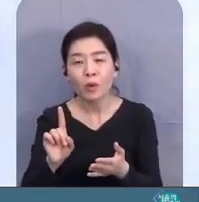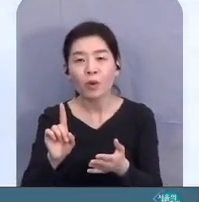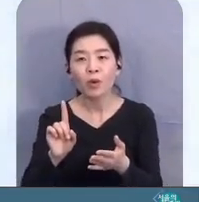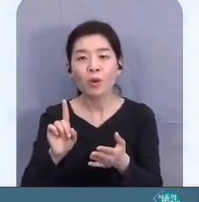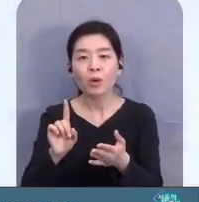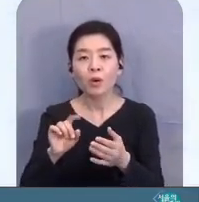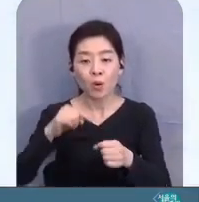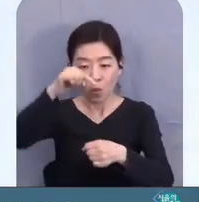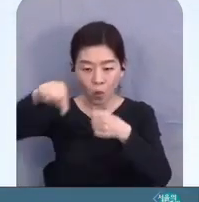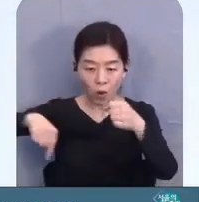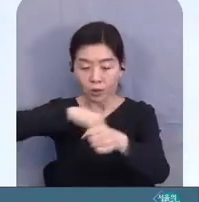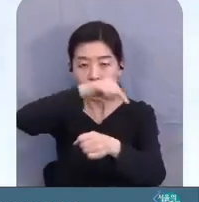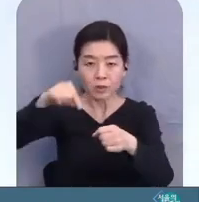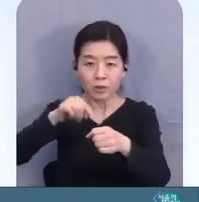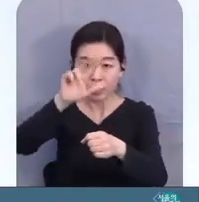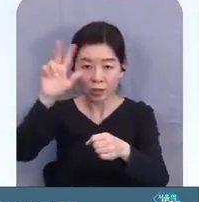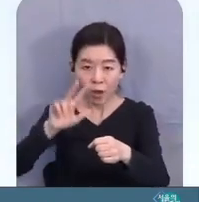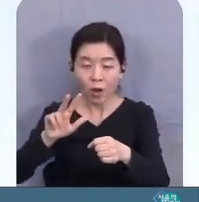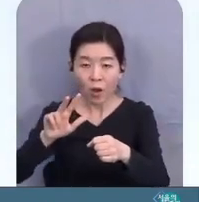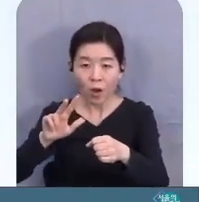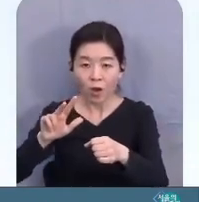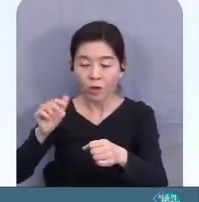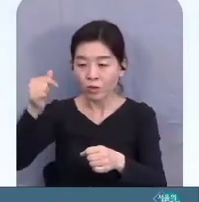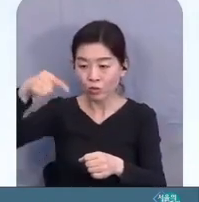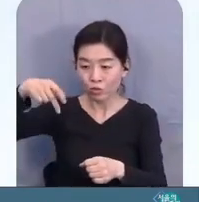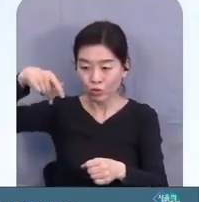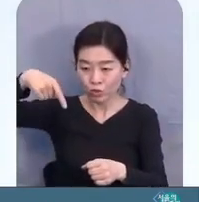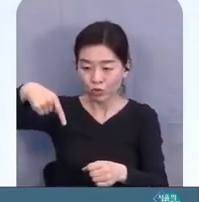후쿠시마 원전 현황이 어떻게 되는지 간략히